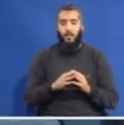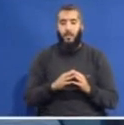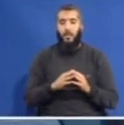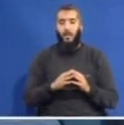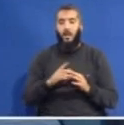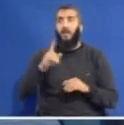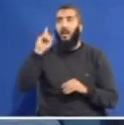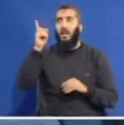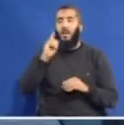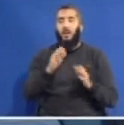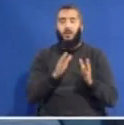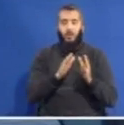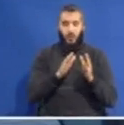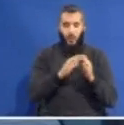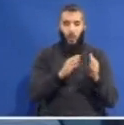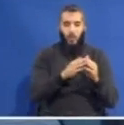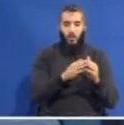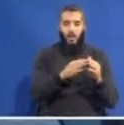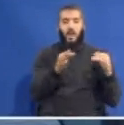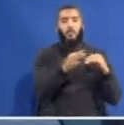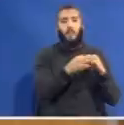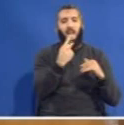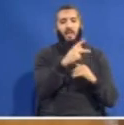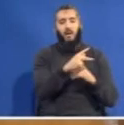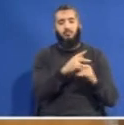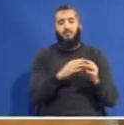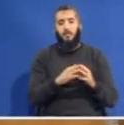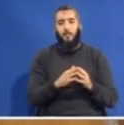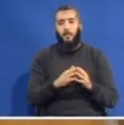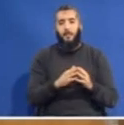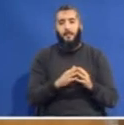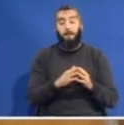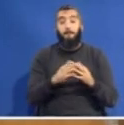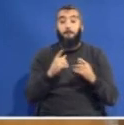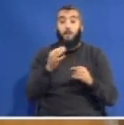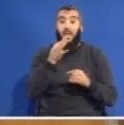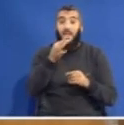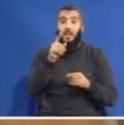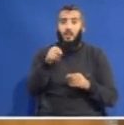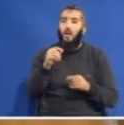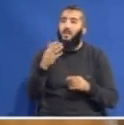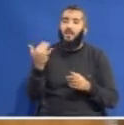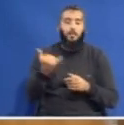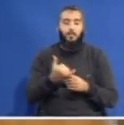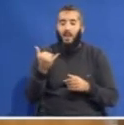الله ربي يوفق وتعود إلى بيتها. والله أنا أقولها أنت الآن ابتداء ما